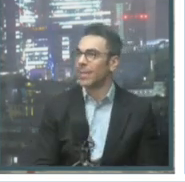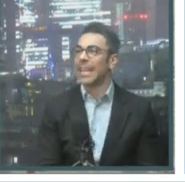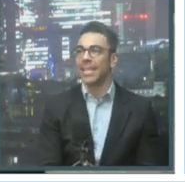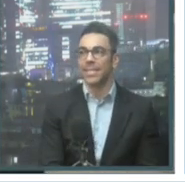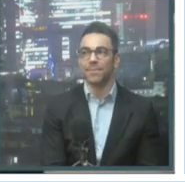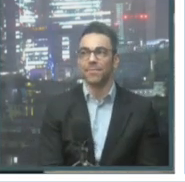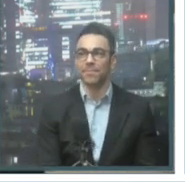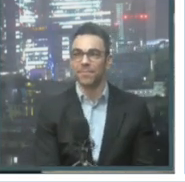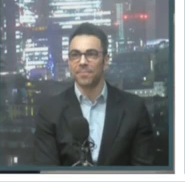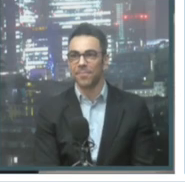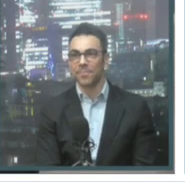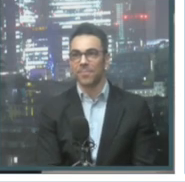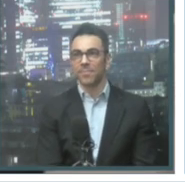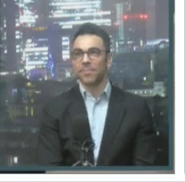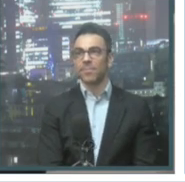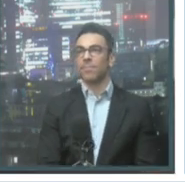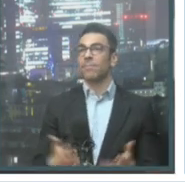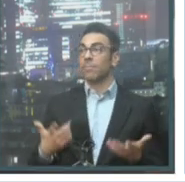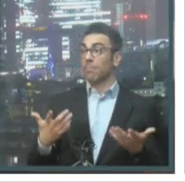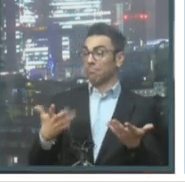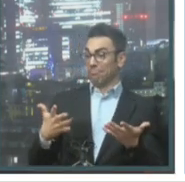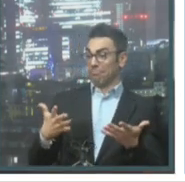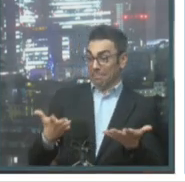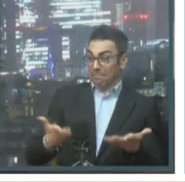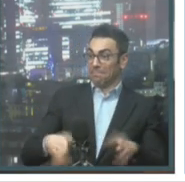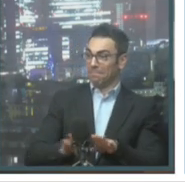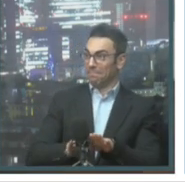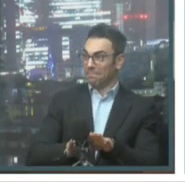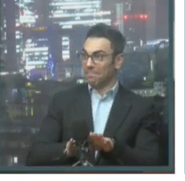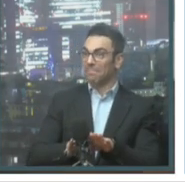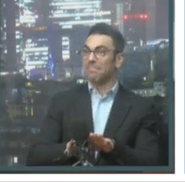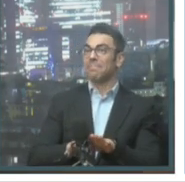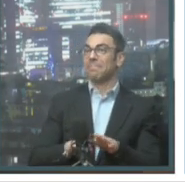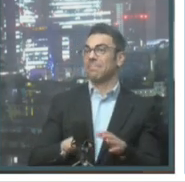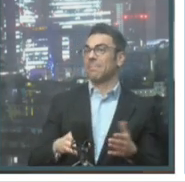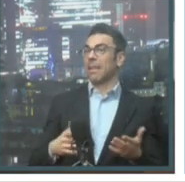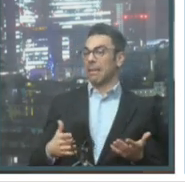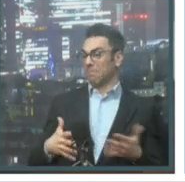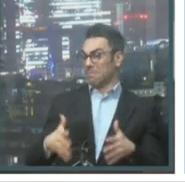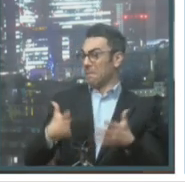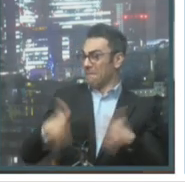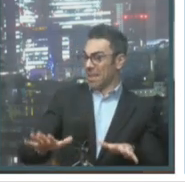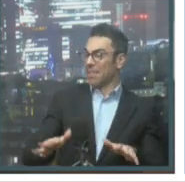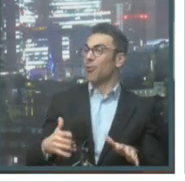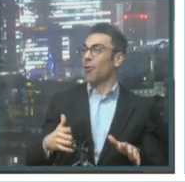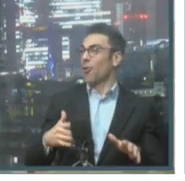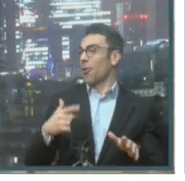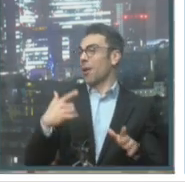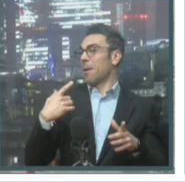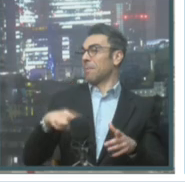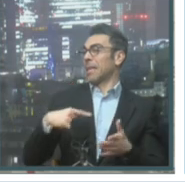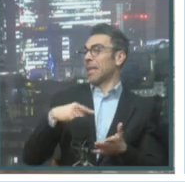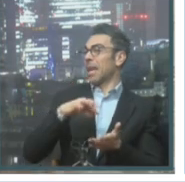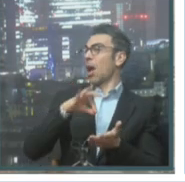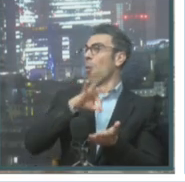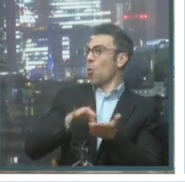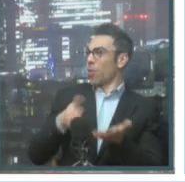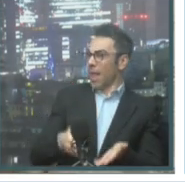grazie siamo quasi in chiusura siamo quasi arrivati alla fine della nostra puntata